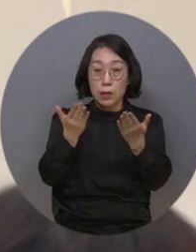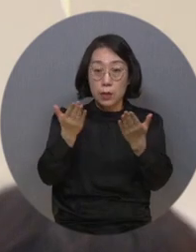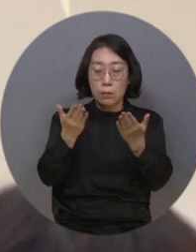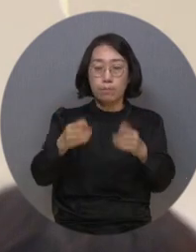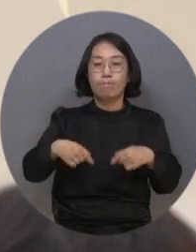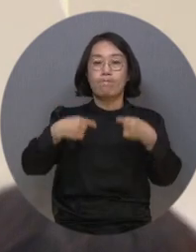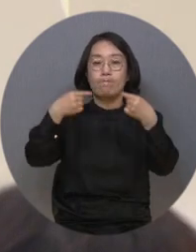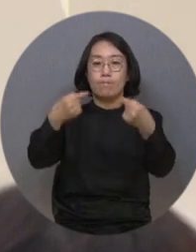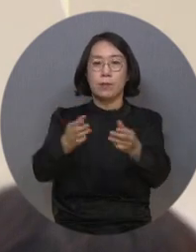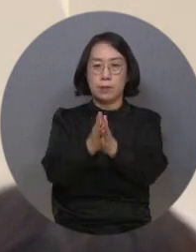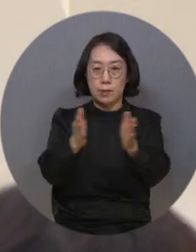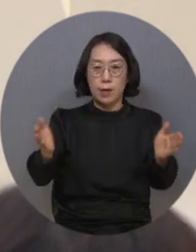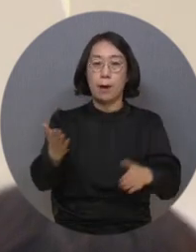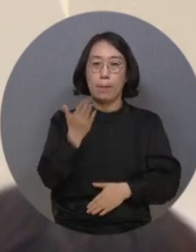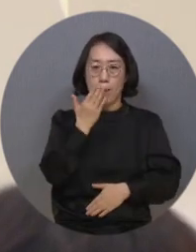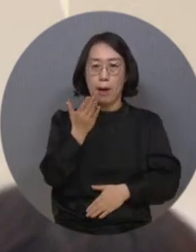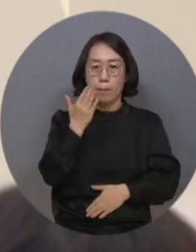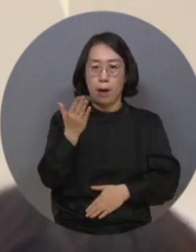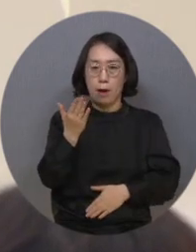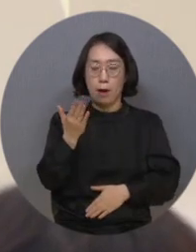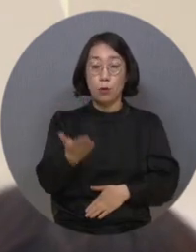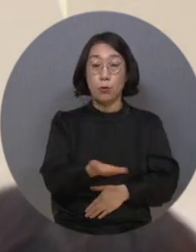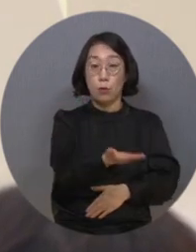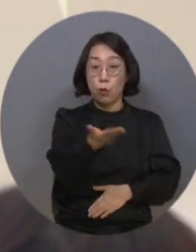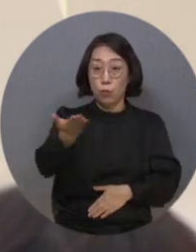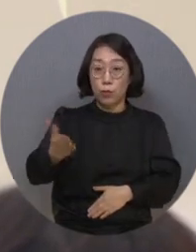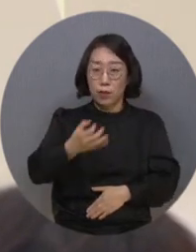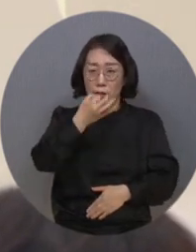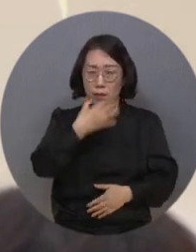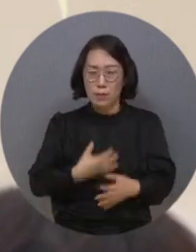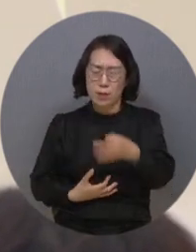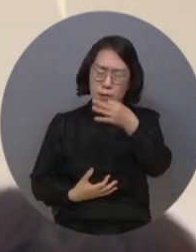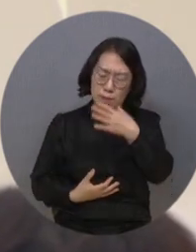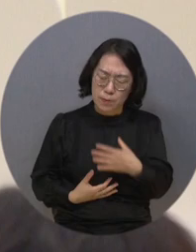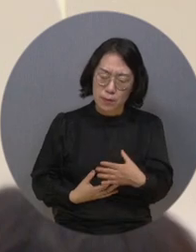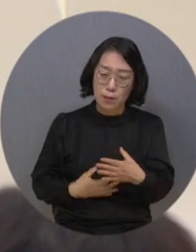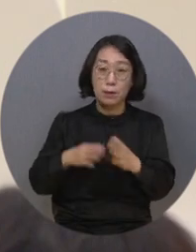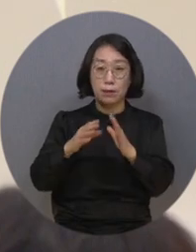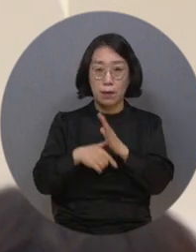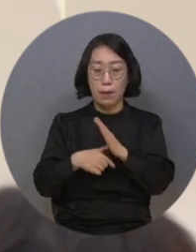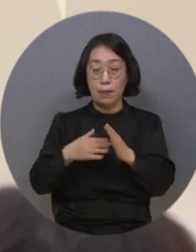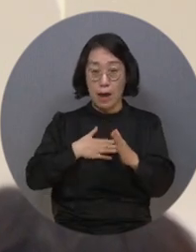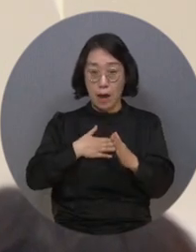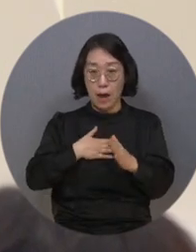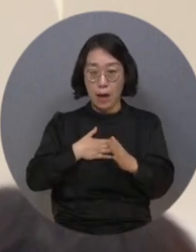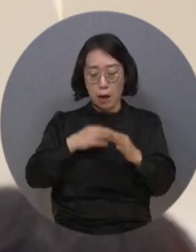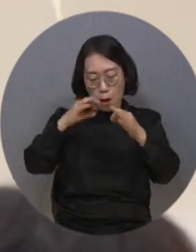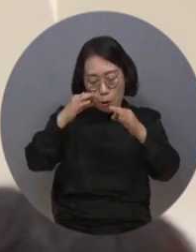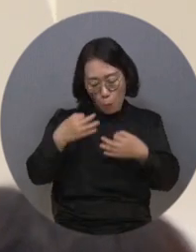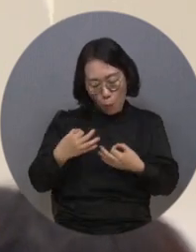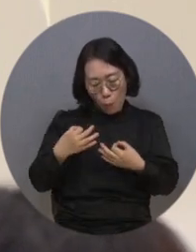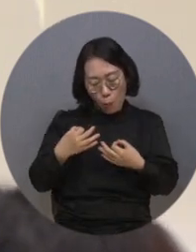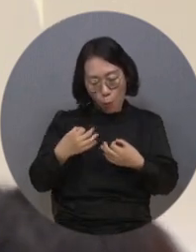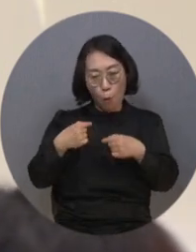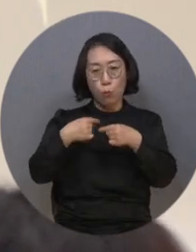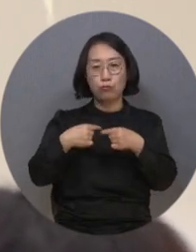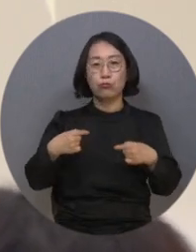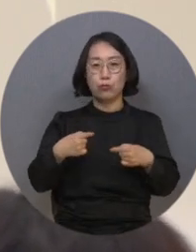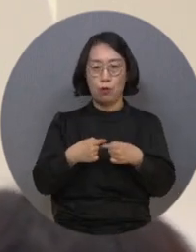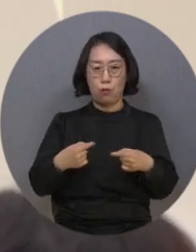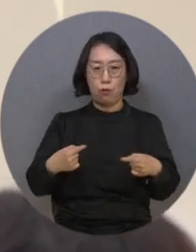생각합니다. 힘들 때일수록 나를 잘 바라보고